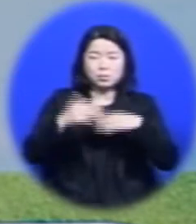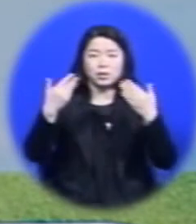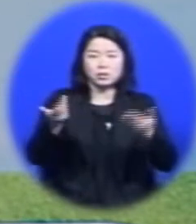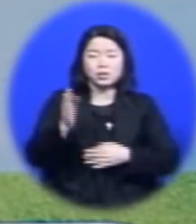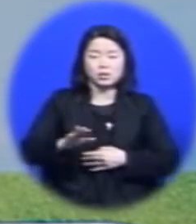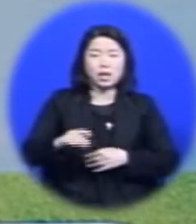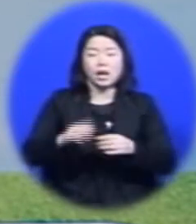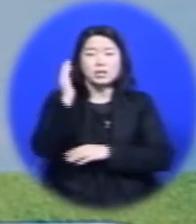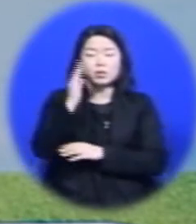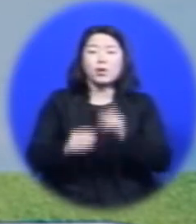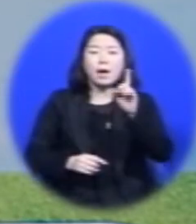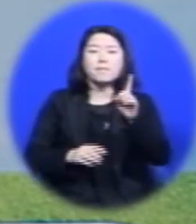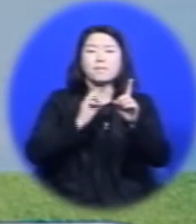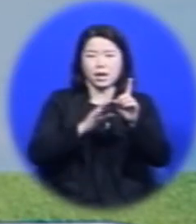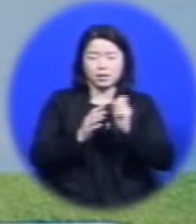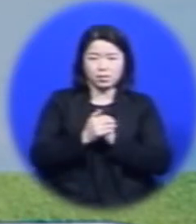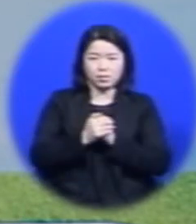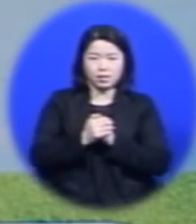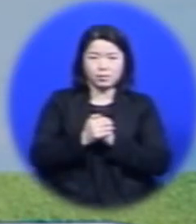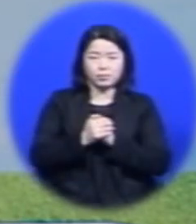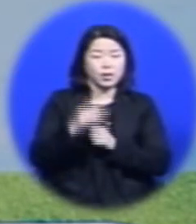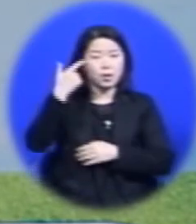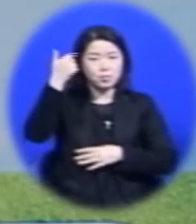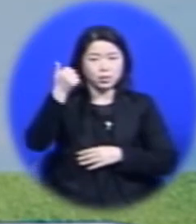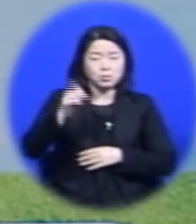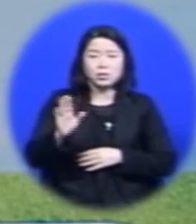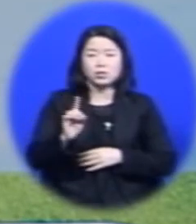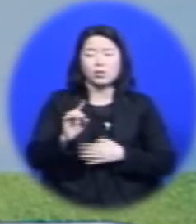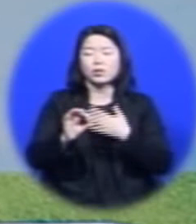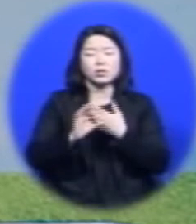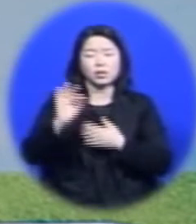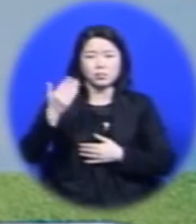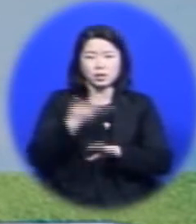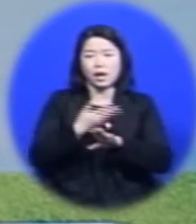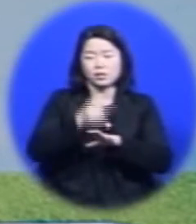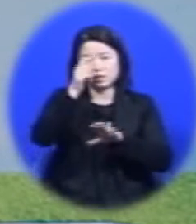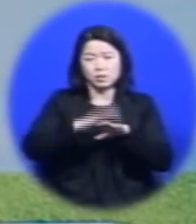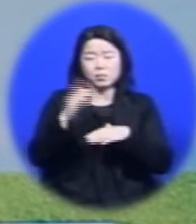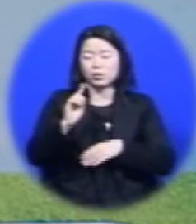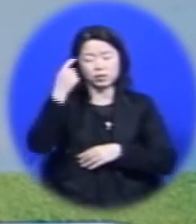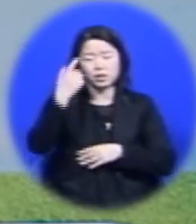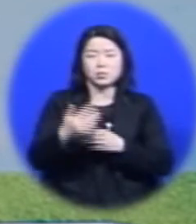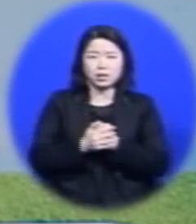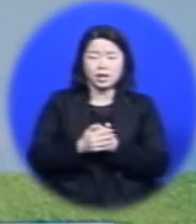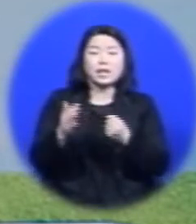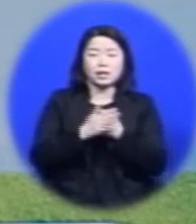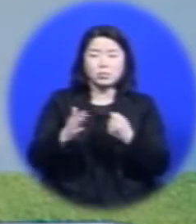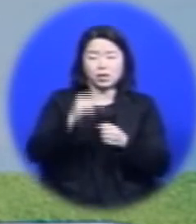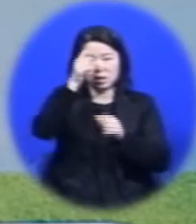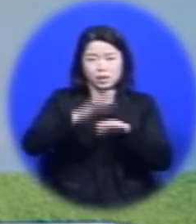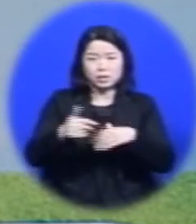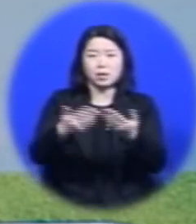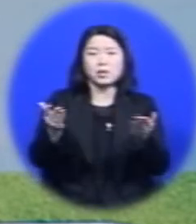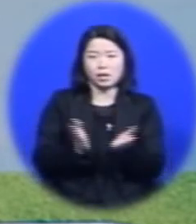하셔야되요 설교 한번만 아세요 목사님이 그럼 어떻게 합니까 다른 예배를 그래서 예배당을